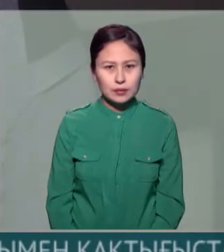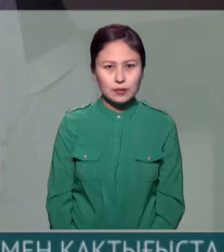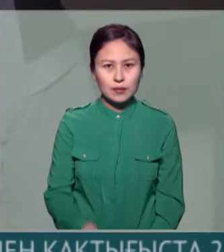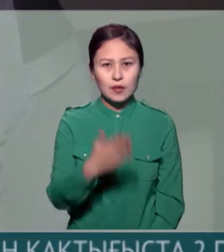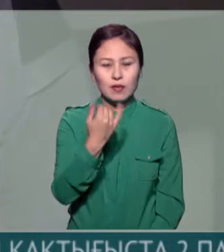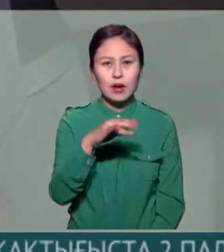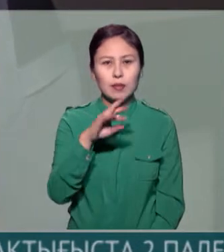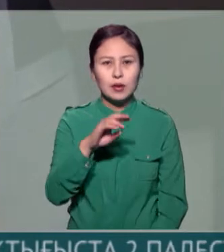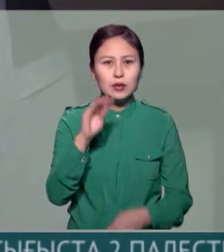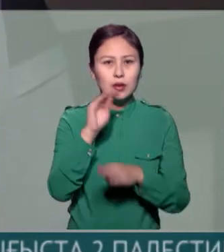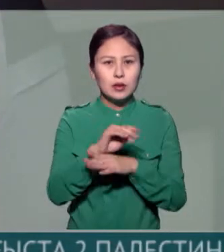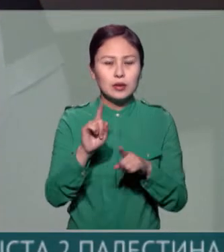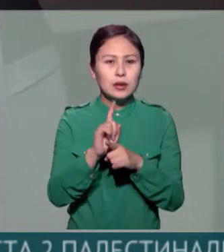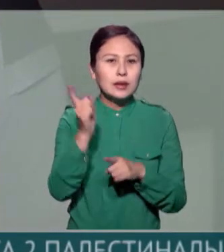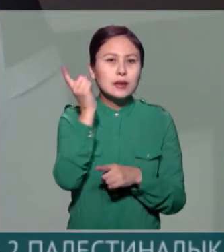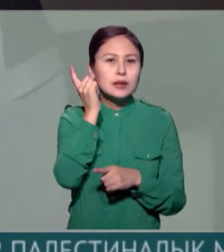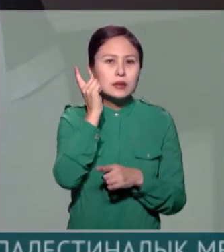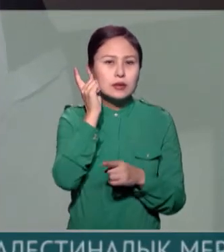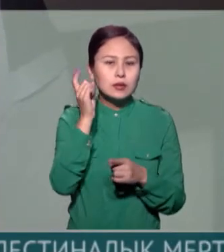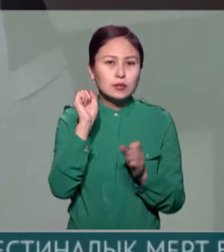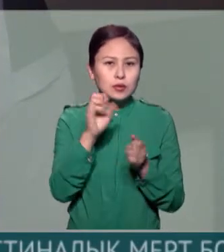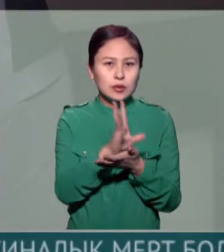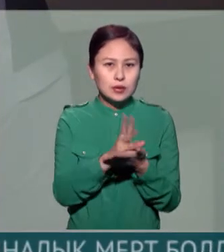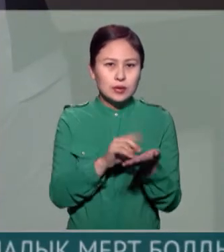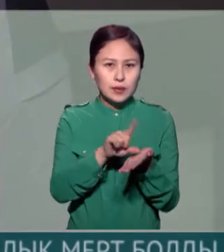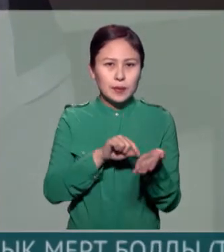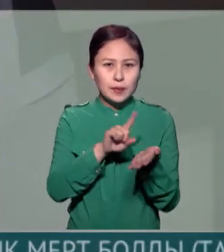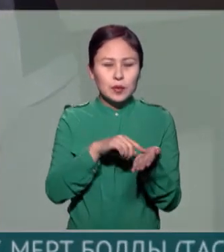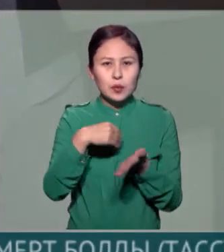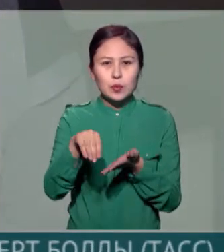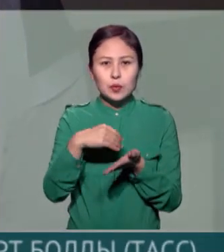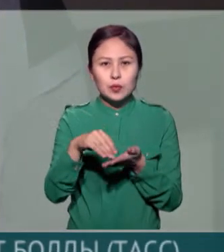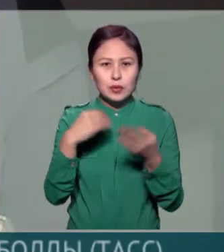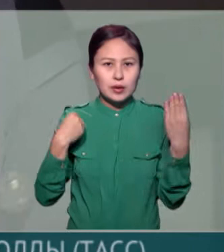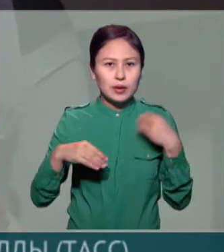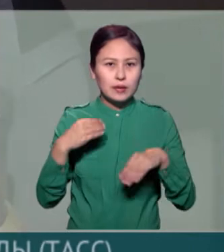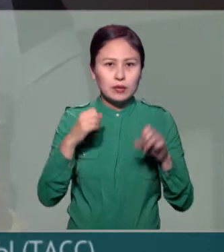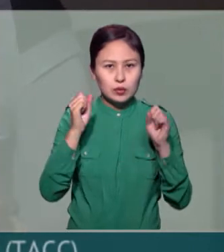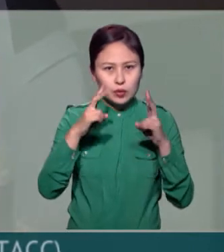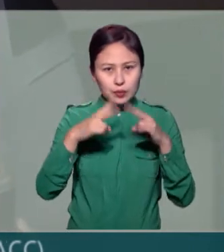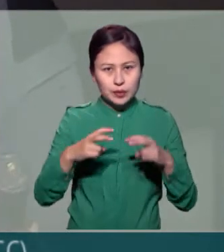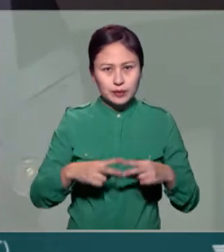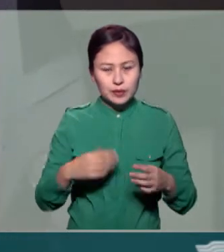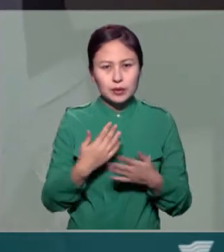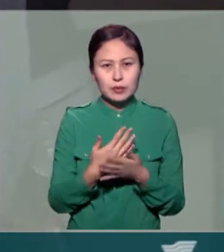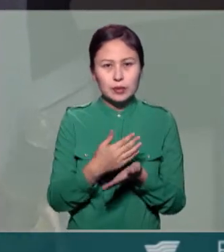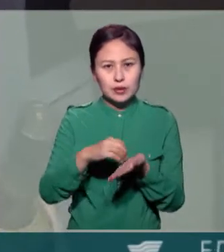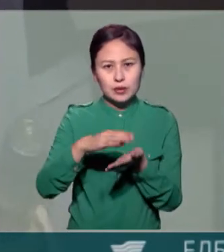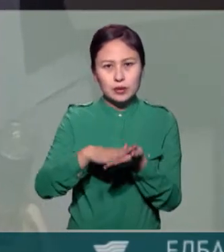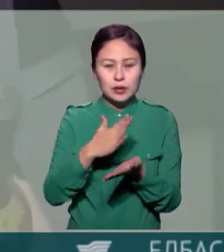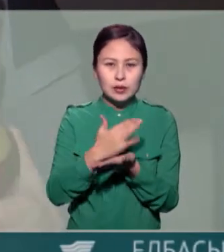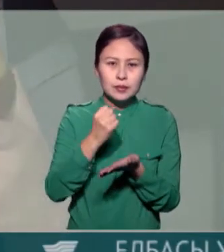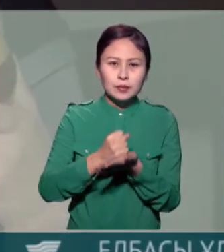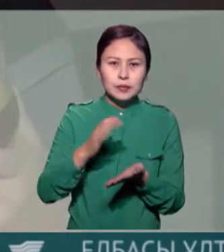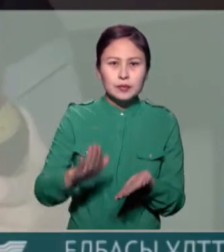Wipen мобильдік қосымшасын ұялы телефоныңызға жүктеп сатып алатын тауарыңызды тексерсеңіз болады. Мысалы, мына ішімдіктің лицензиясы бар ма, жоқ